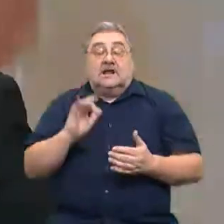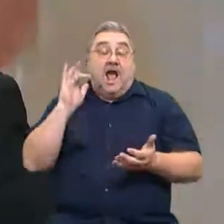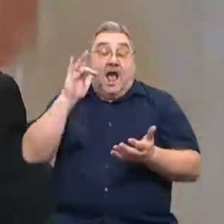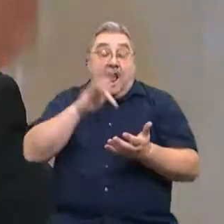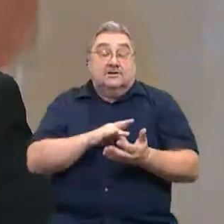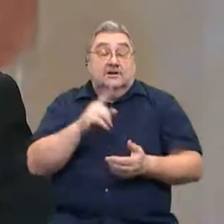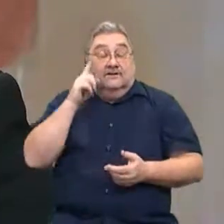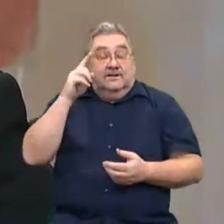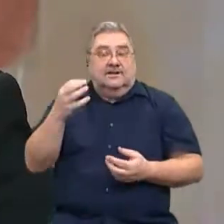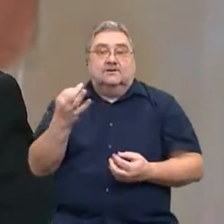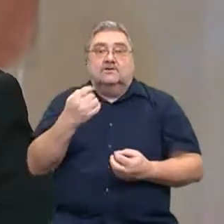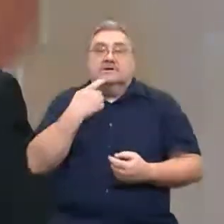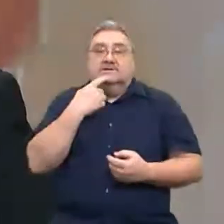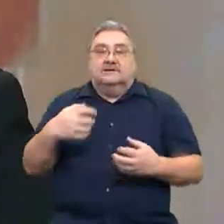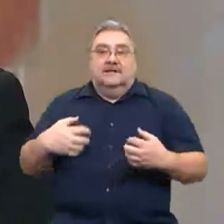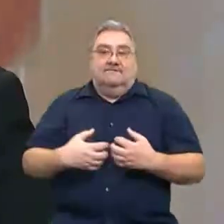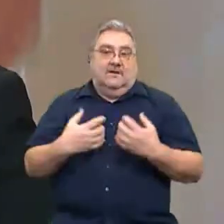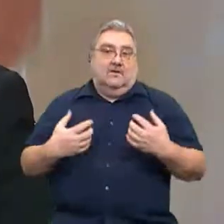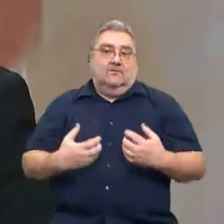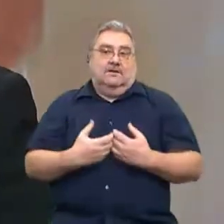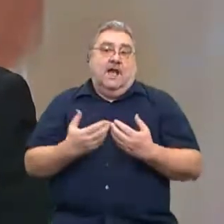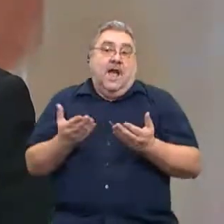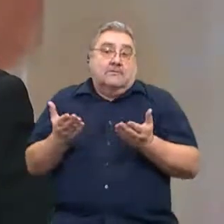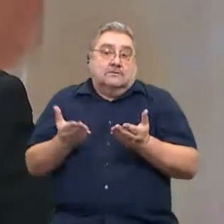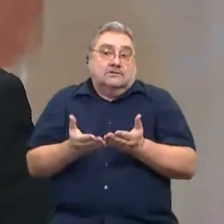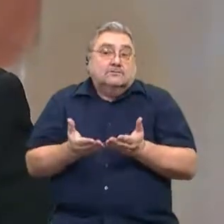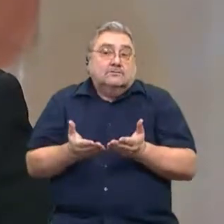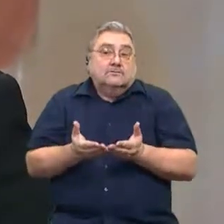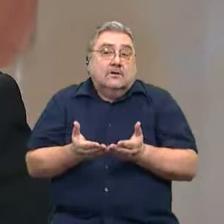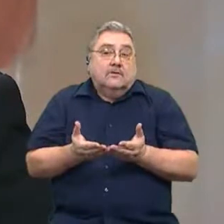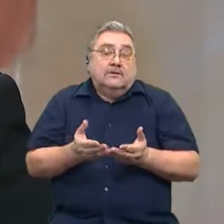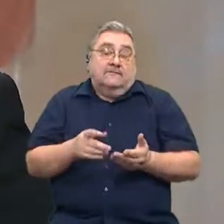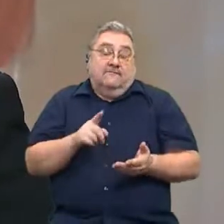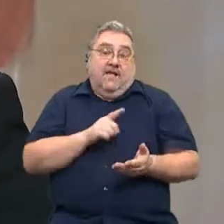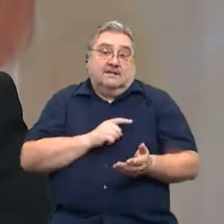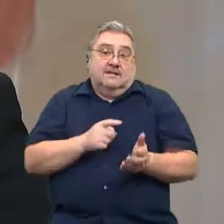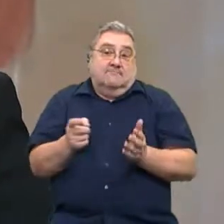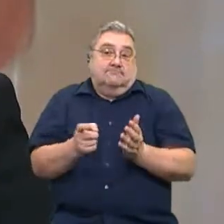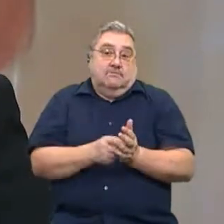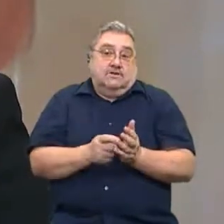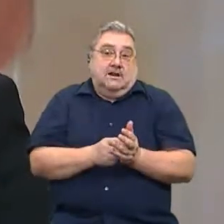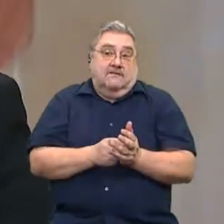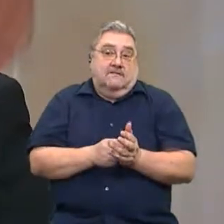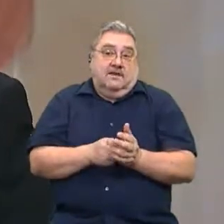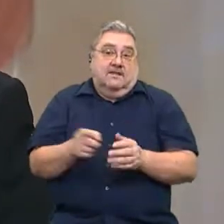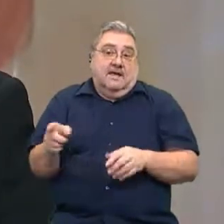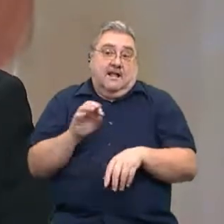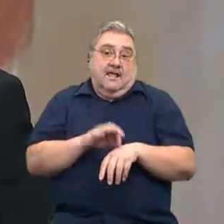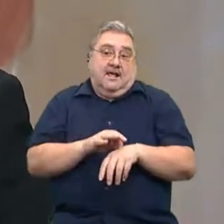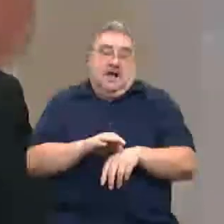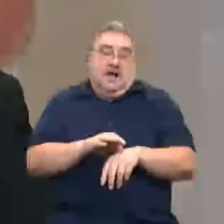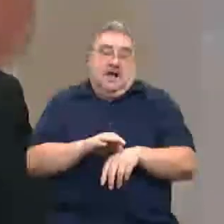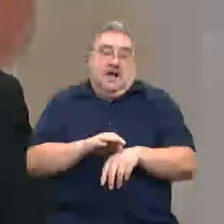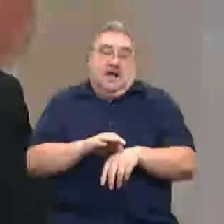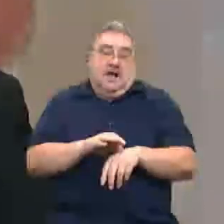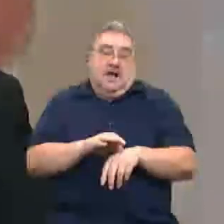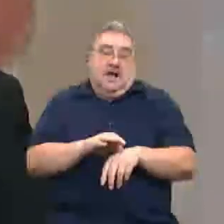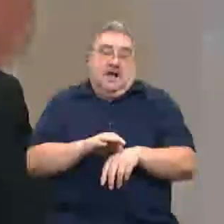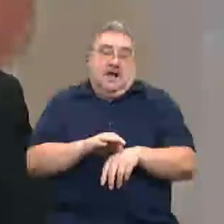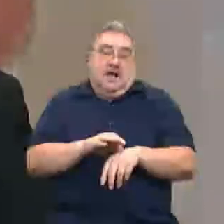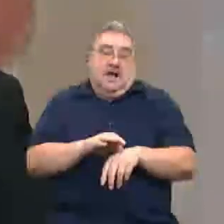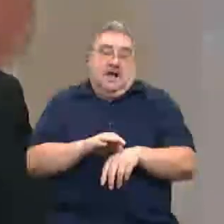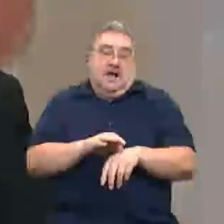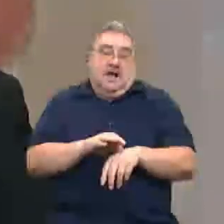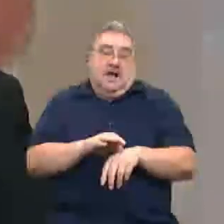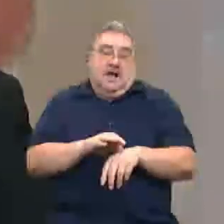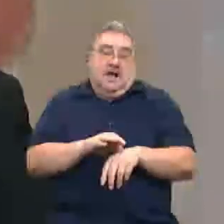chcete vyrobit a tím pádem přizpůsobíte ty svoje požadavky ten lékař sám na sebe. Mm-hmm. Dívečka se ptá, jak